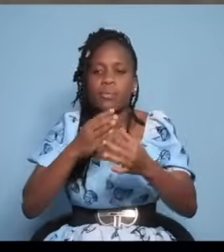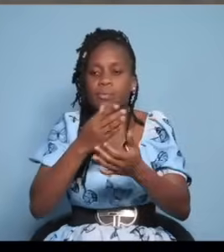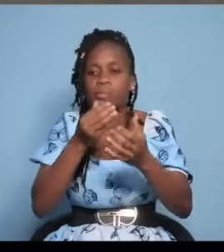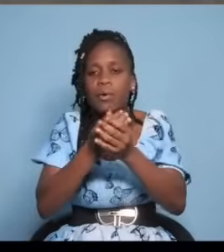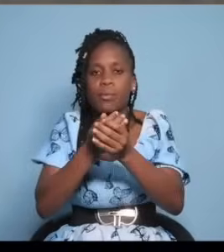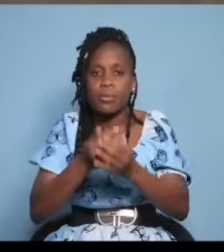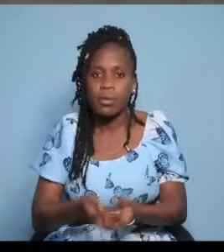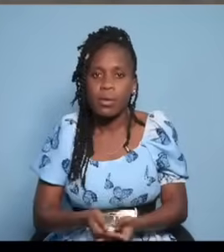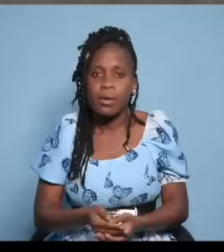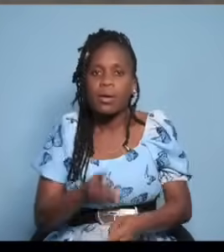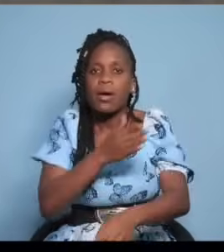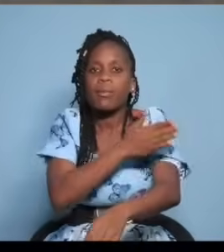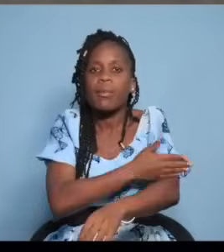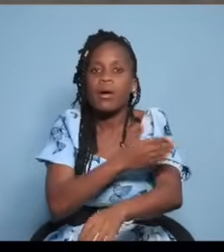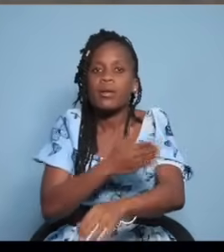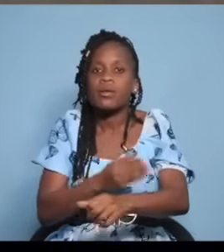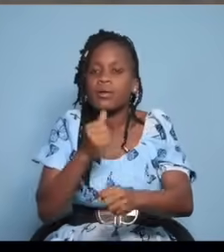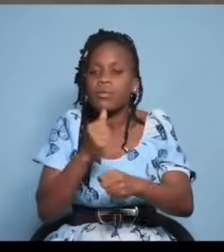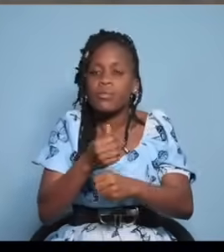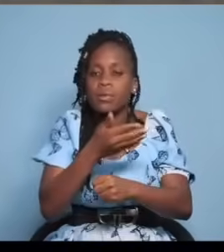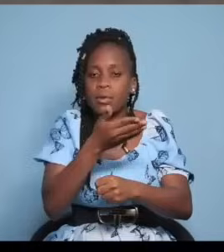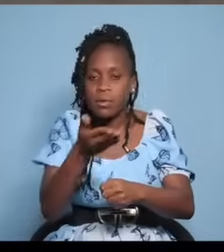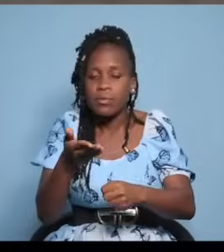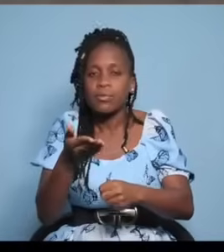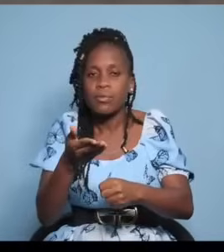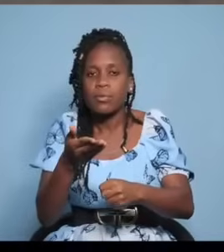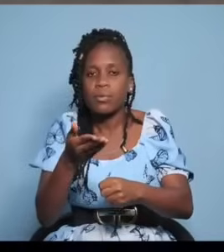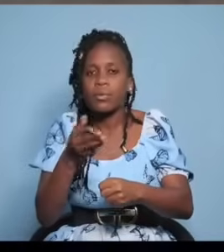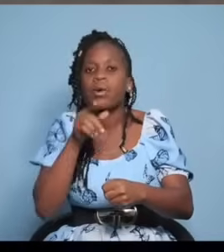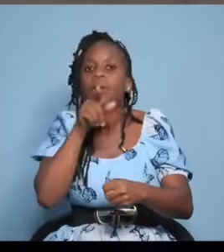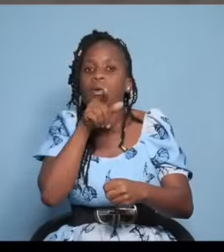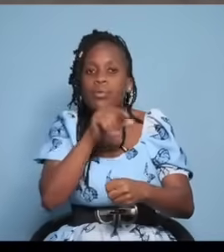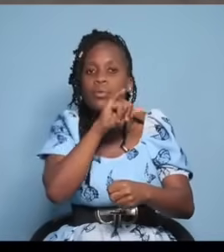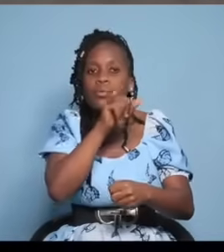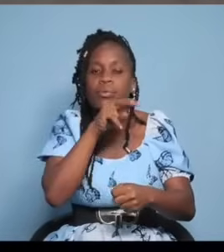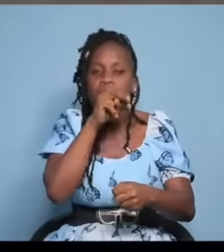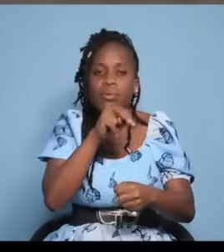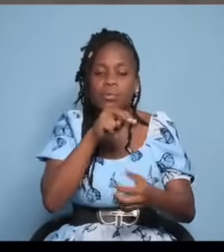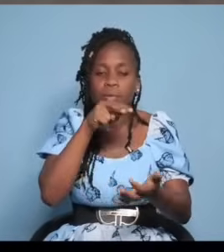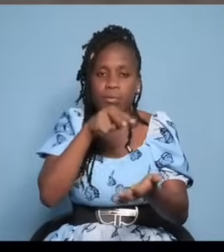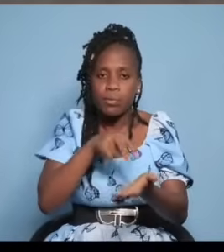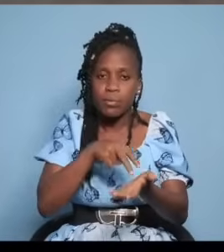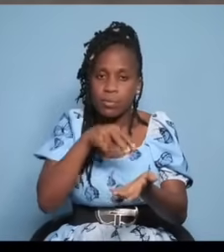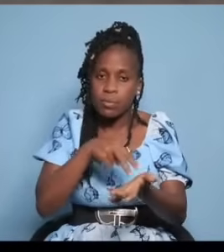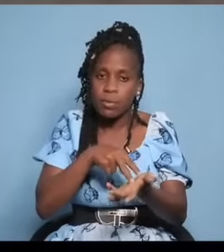ya kufanya hivyo, huyu John Garang aliinuka kwenye kikao na kusema siwezi kufanya kikao na nyinyi.